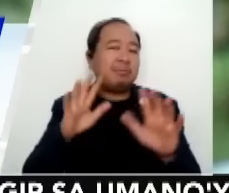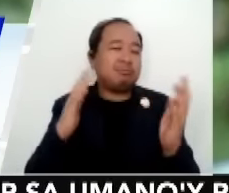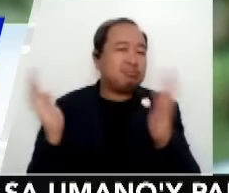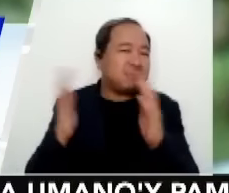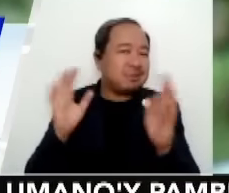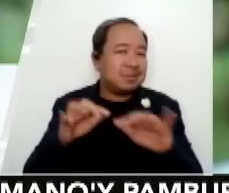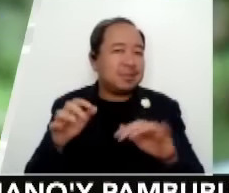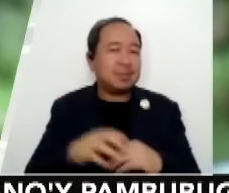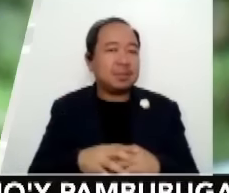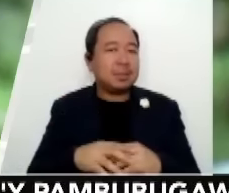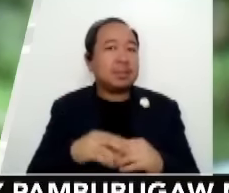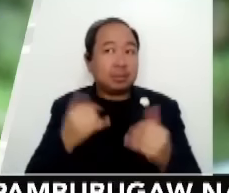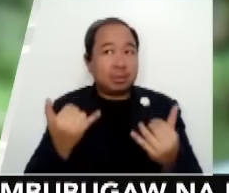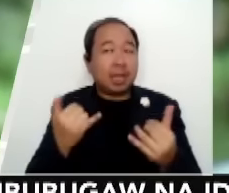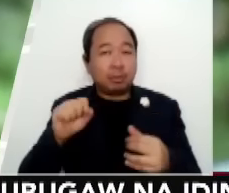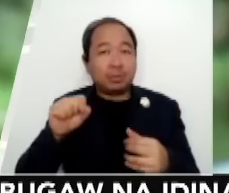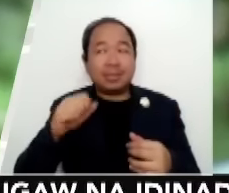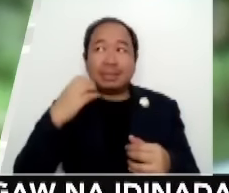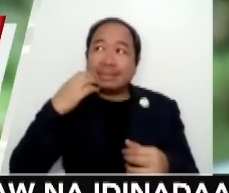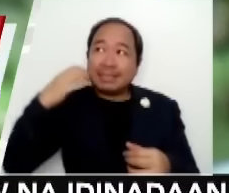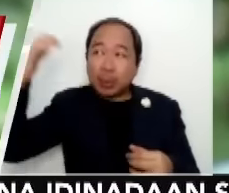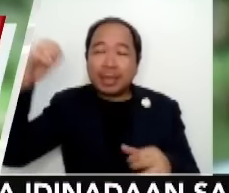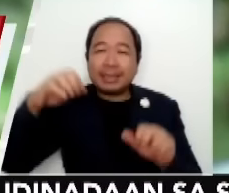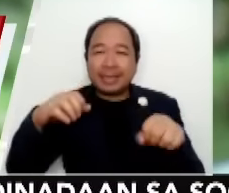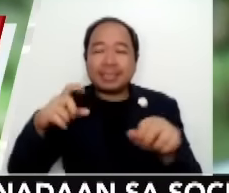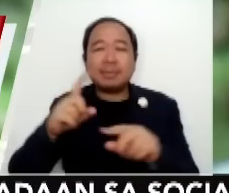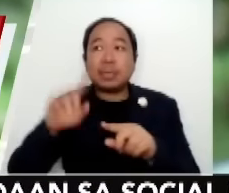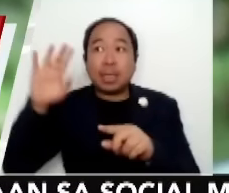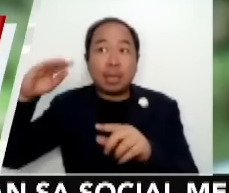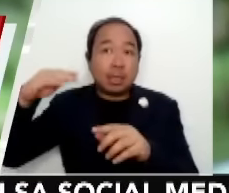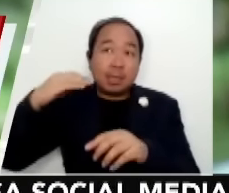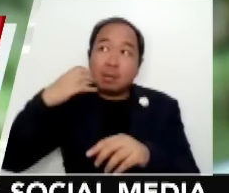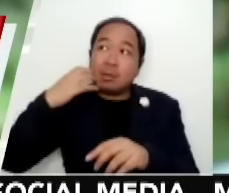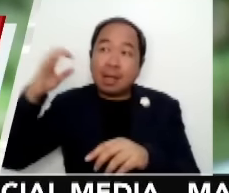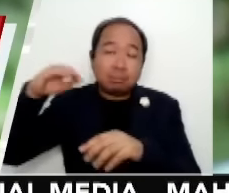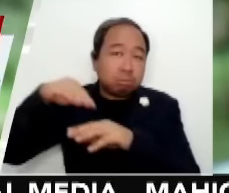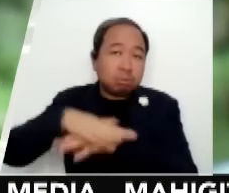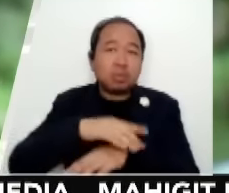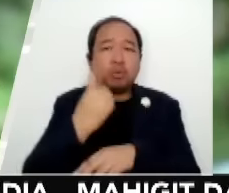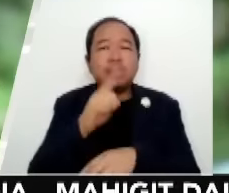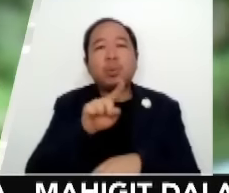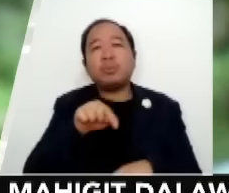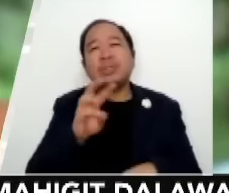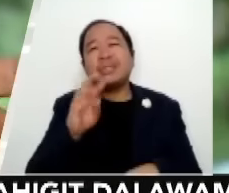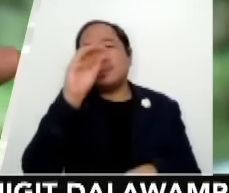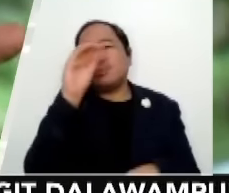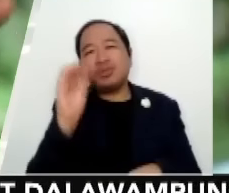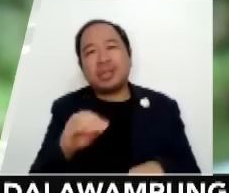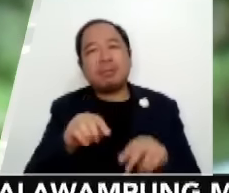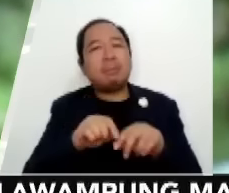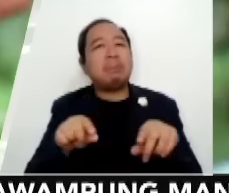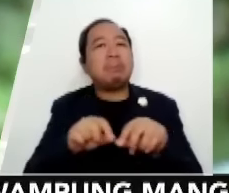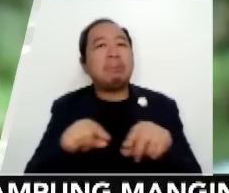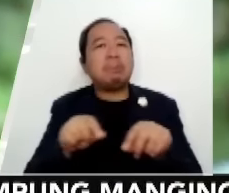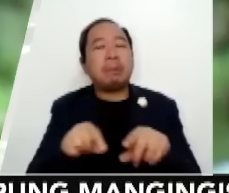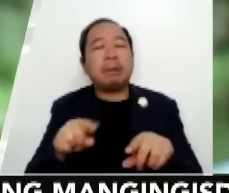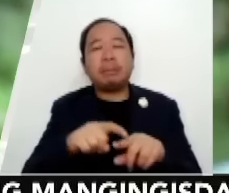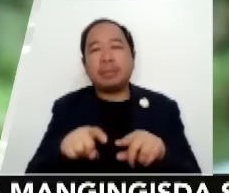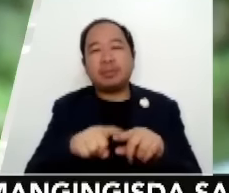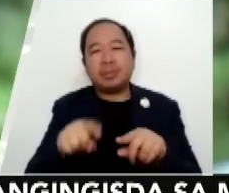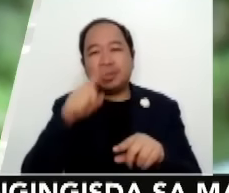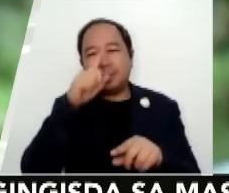natin, pero yung actual generation niya, 1.6% na lang. Kasi nga, 10 to 12 hours